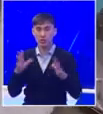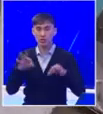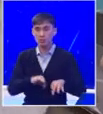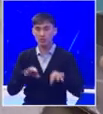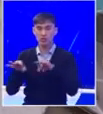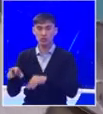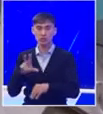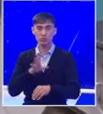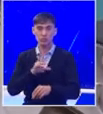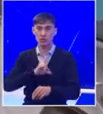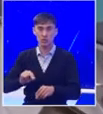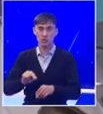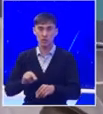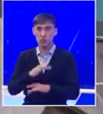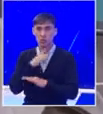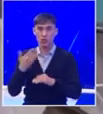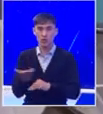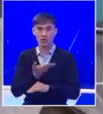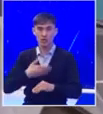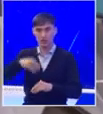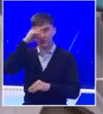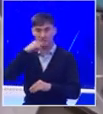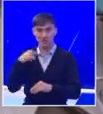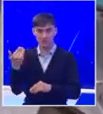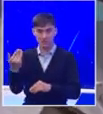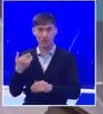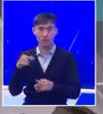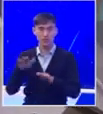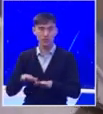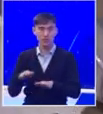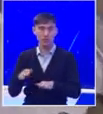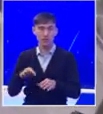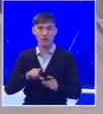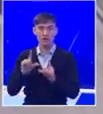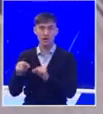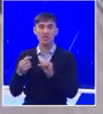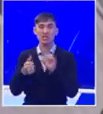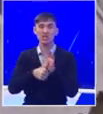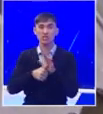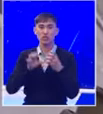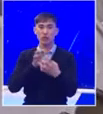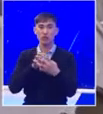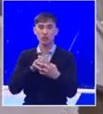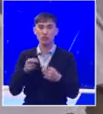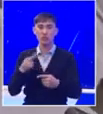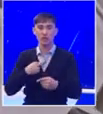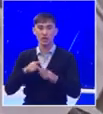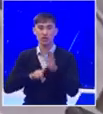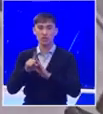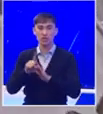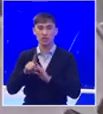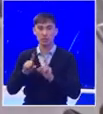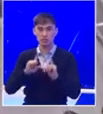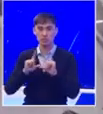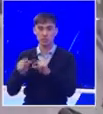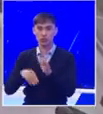была. Очень много еще наших казахстанцев там. Мы выехали 6-м автобусом. Ну, я изначально знала, что мы лучше всех